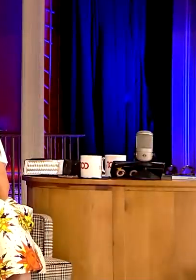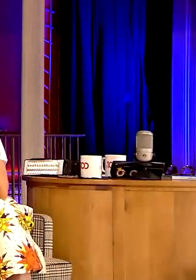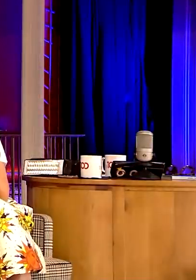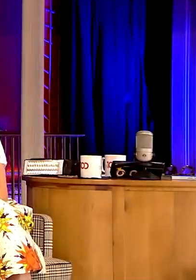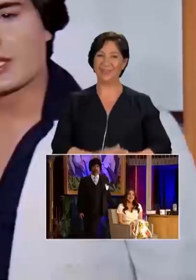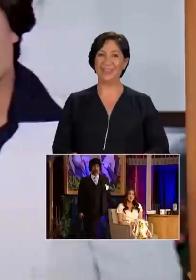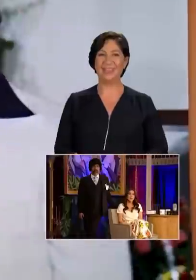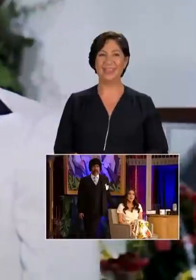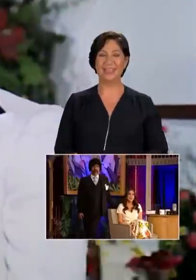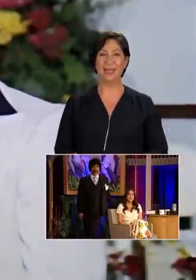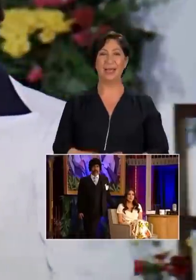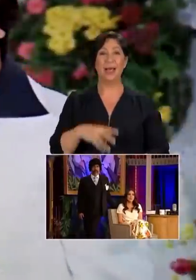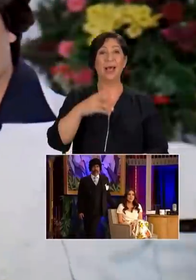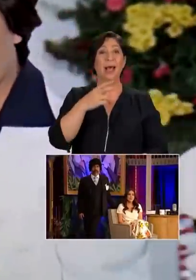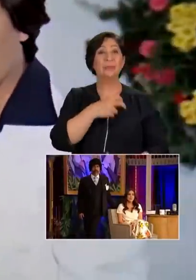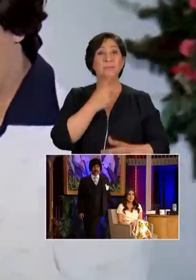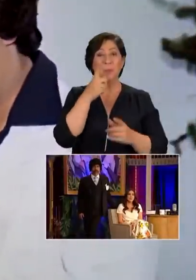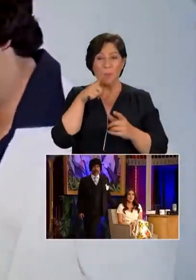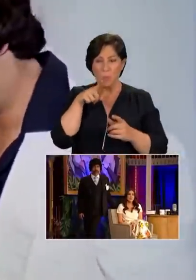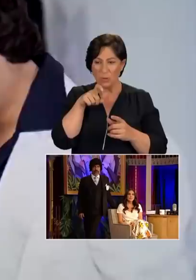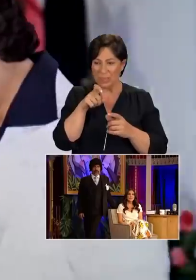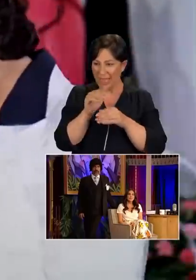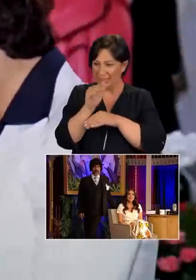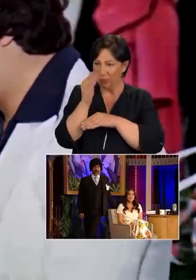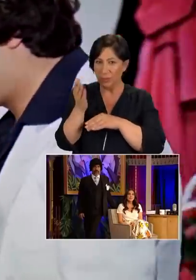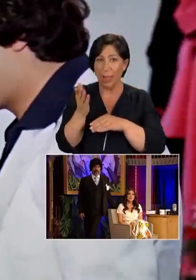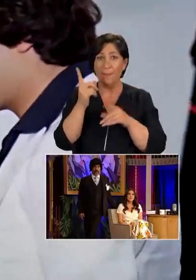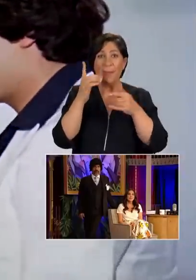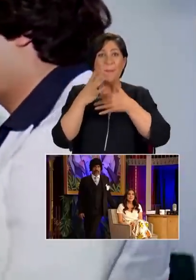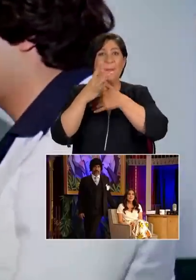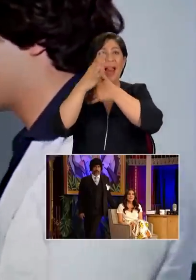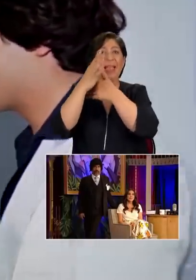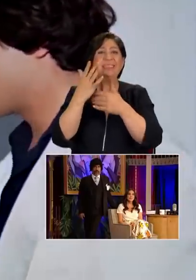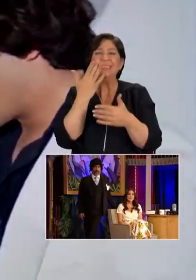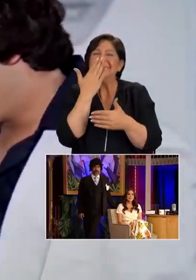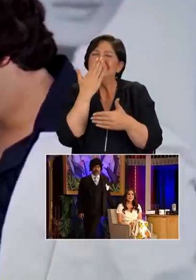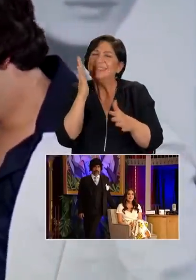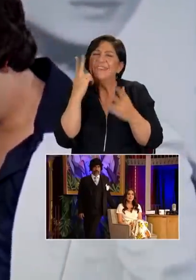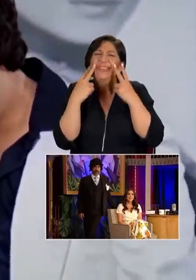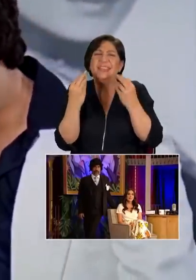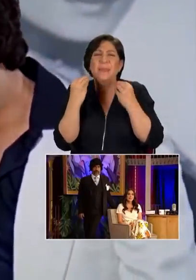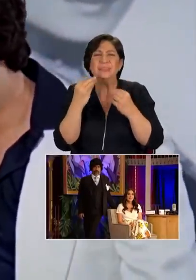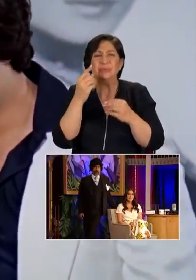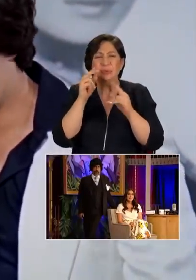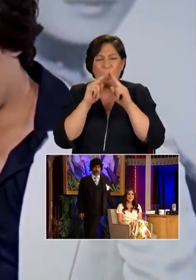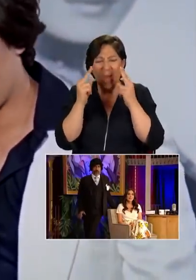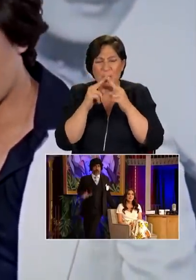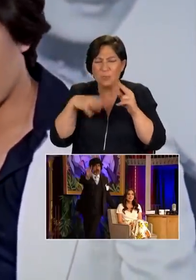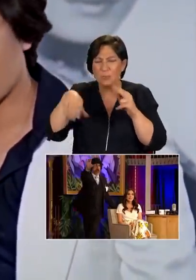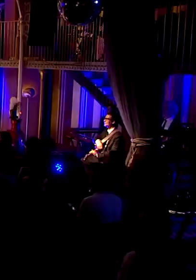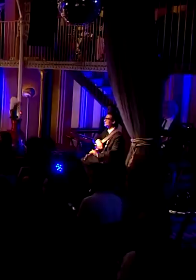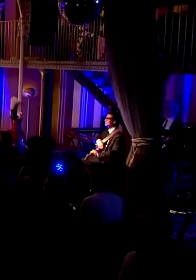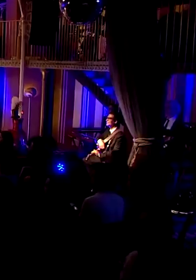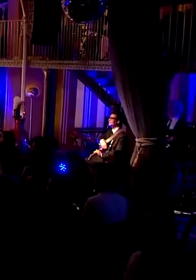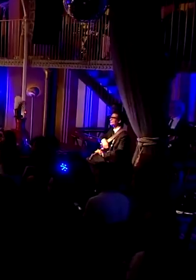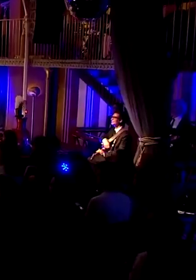Devam. Ağaç, bir böcek yaşıyor da bir melek kadar saf ve temiz, dünyanın bütün çiçeklerinden